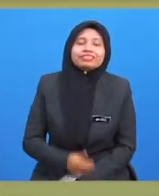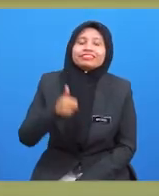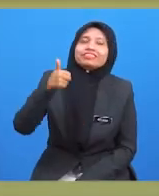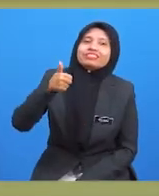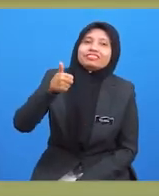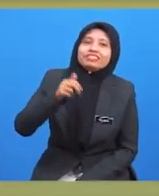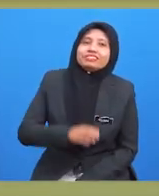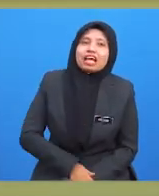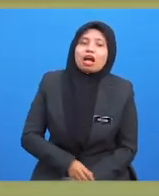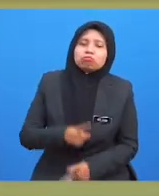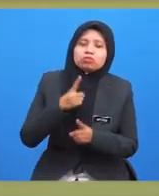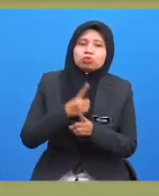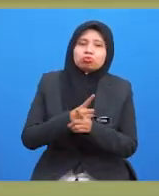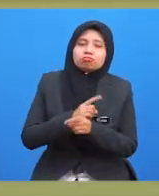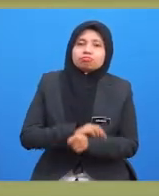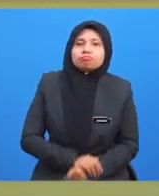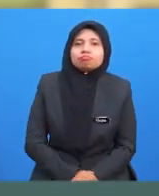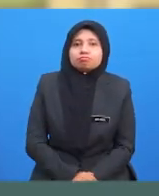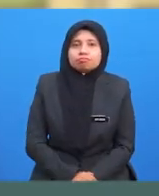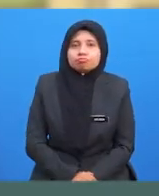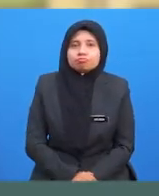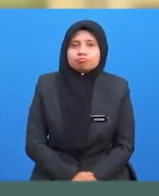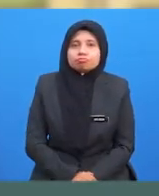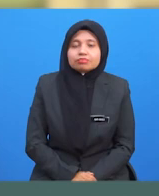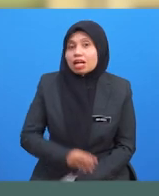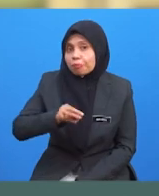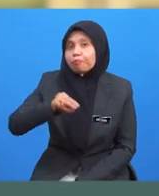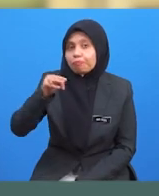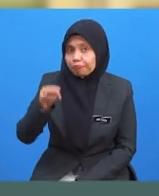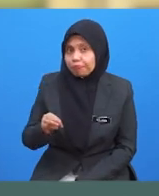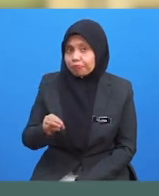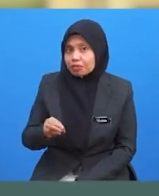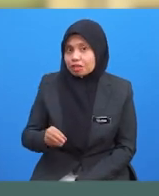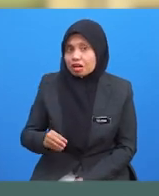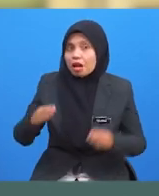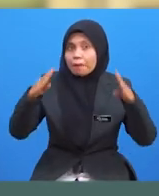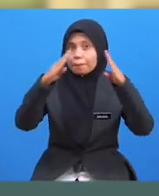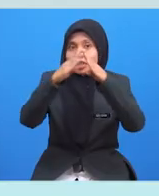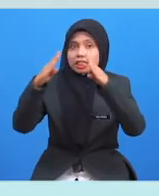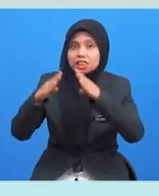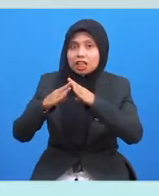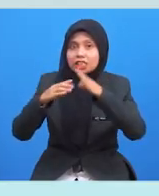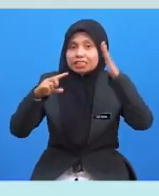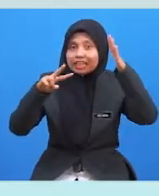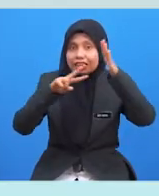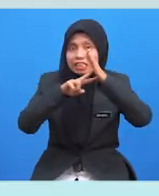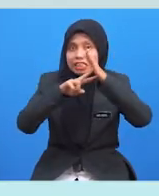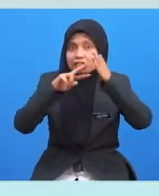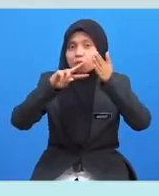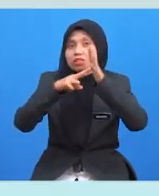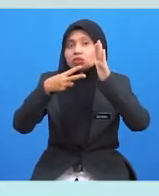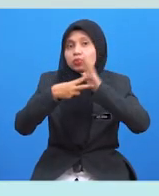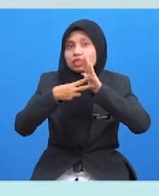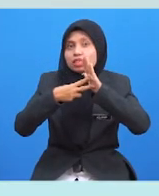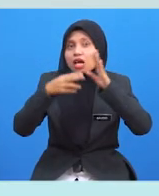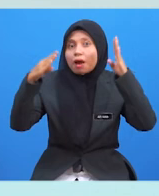Bagus! Tepat sekali murid-murid. Murid-murid, bandar satelit bermaksud bandar